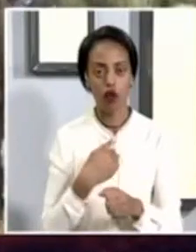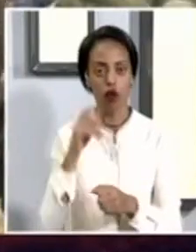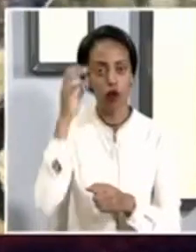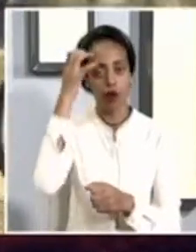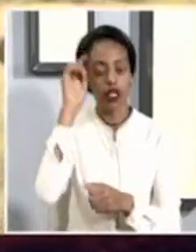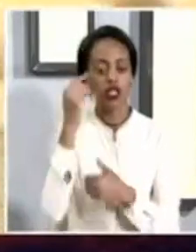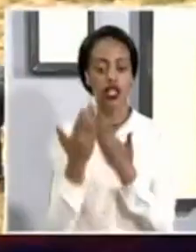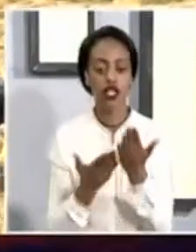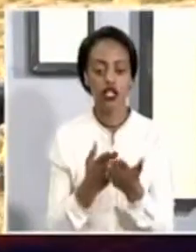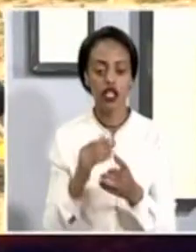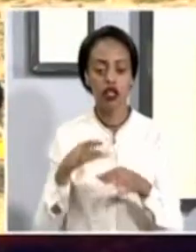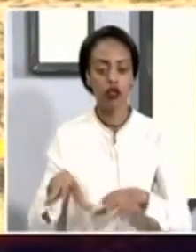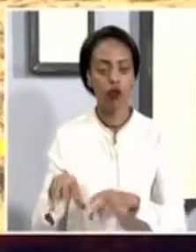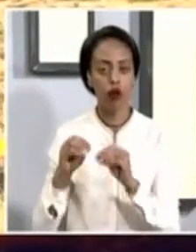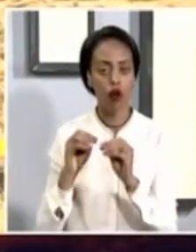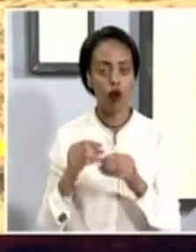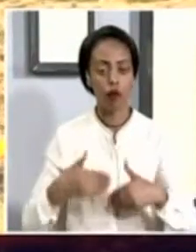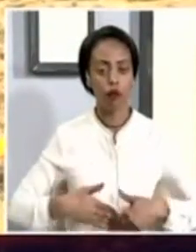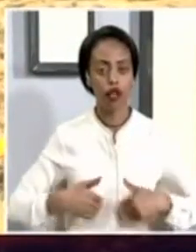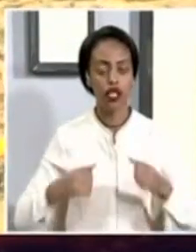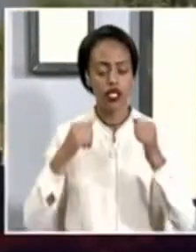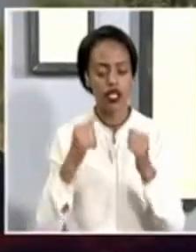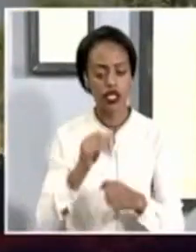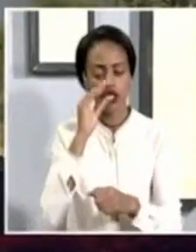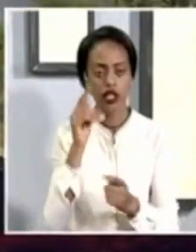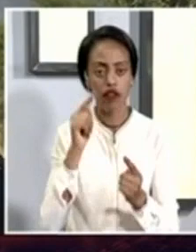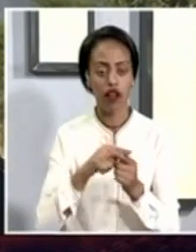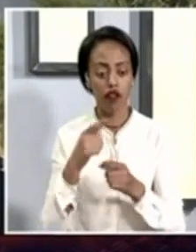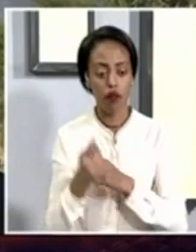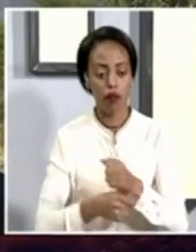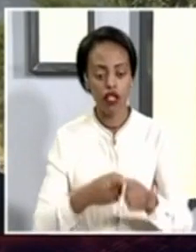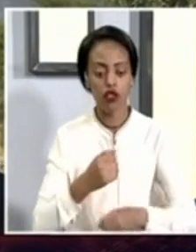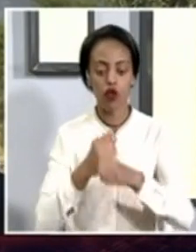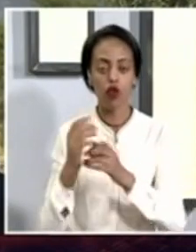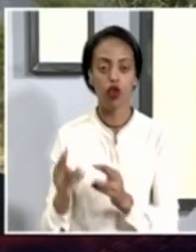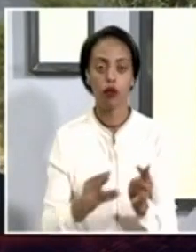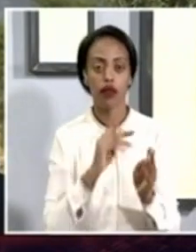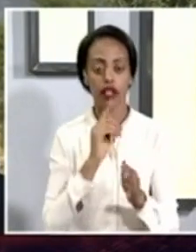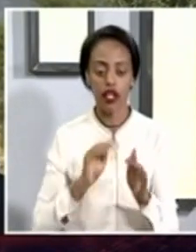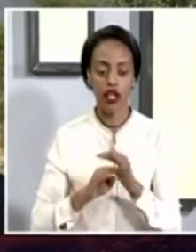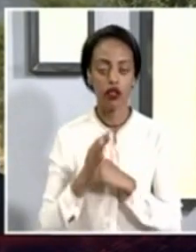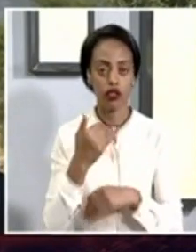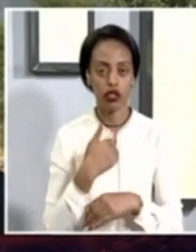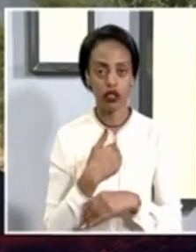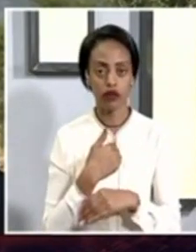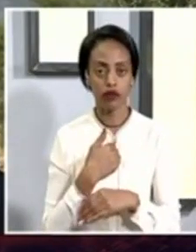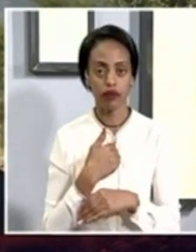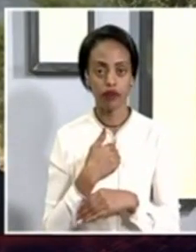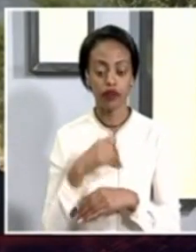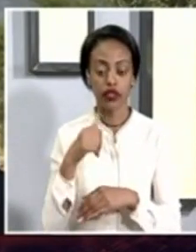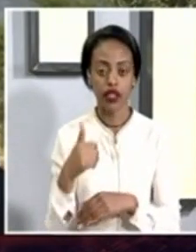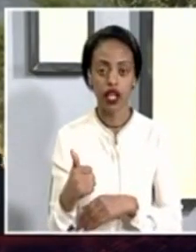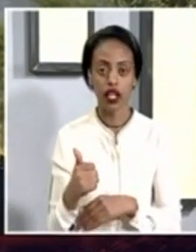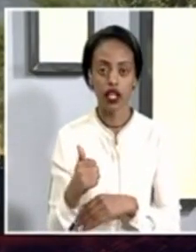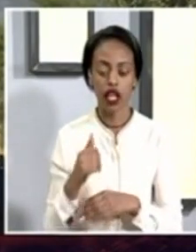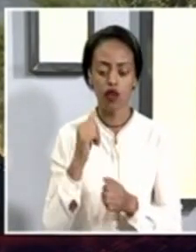ሰራሕተኛት ይዓፅዱ ኣለዉ ተምሃሮ መናእሰያት ዝኽእል ሰብ ናብቲ ማዕፂት ዝድግፈሉ መንገዲ ኢና ንፈጥር ዘለና ማለት እዩ እቲ ካሊእ እቲ